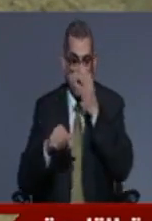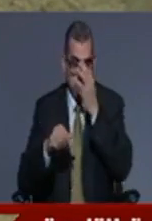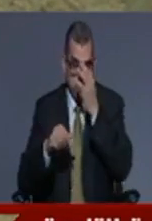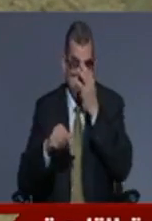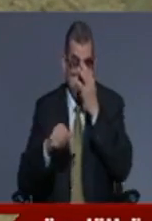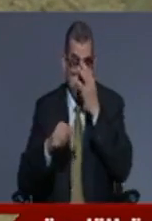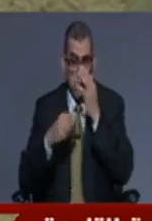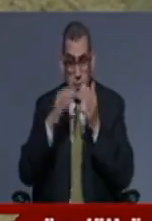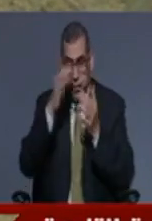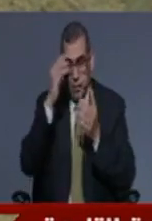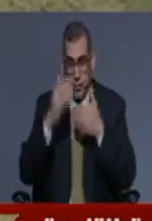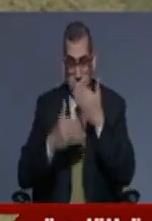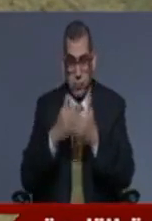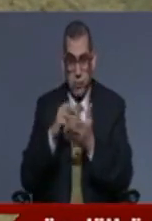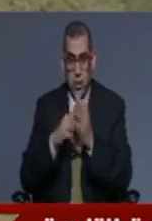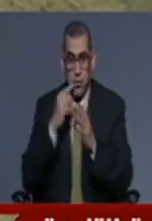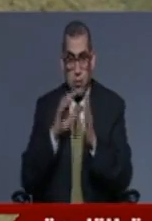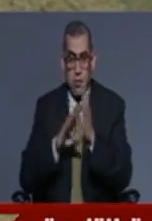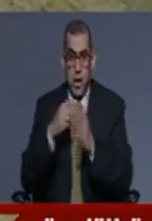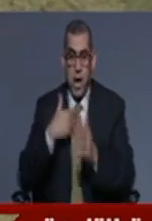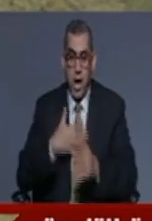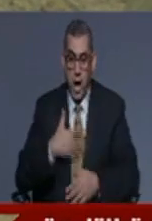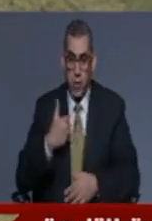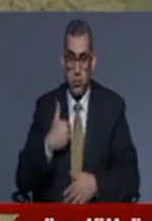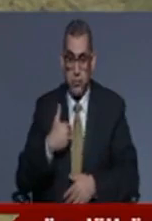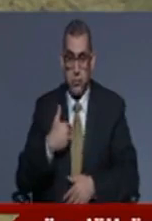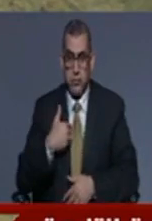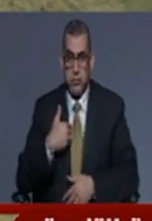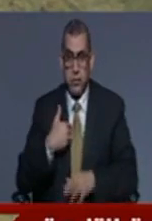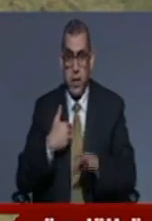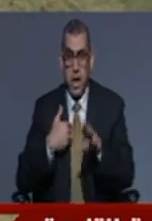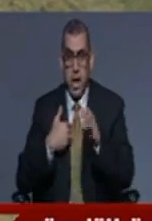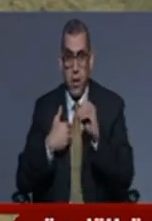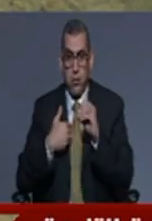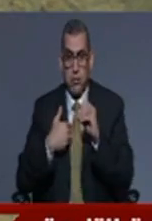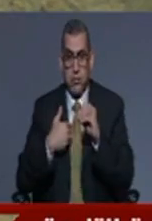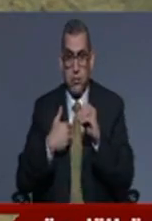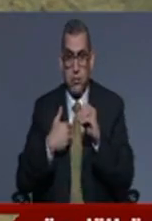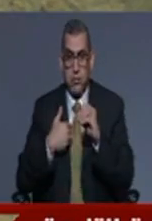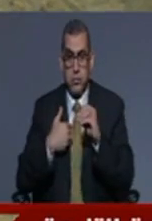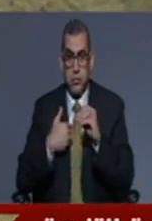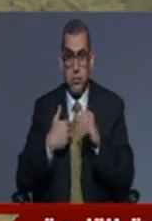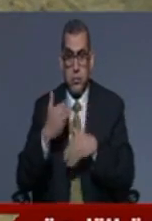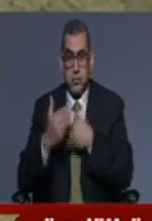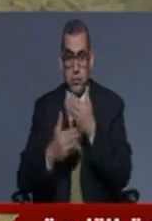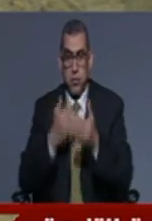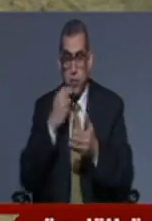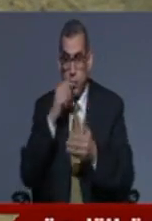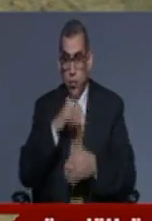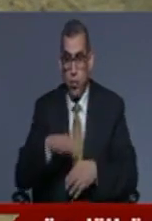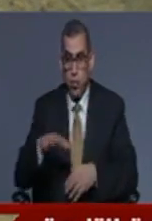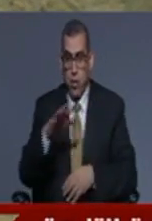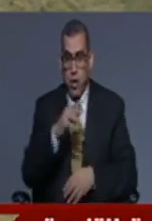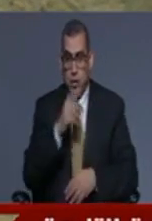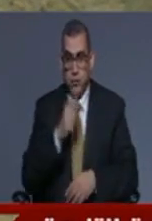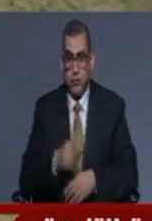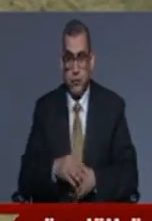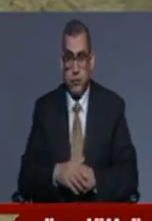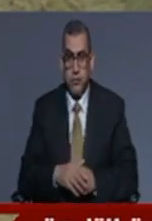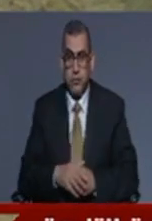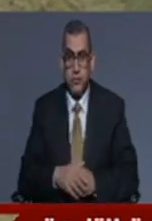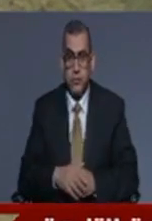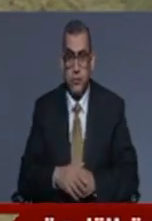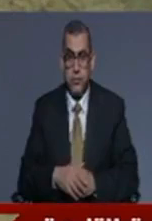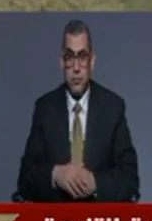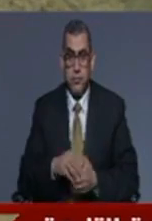الهيكلة الإقليمية. أتمنى بل آمل أن الزملاء والسيدات والسادة أن نتخذ